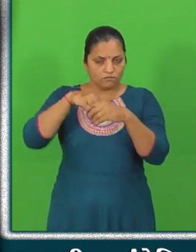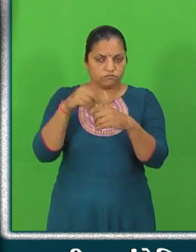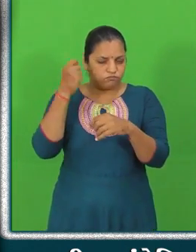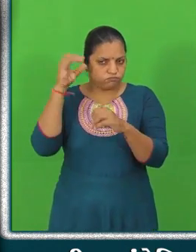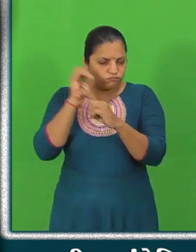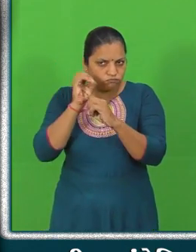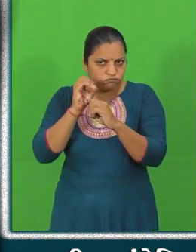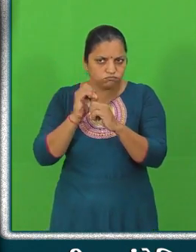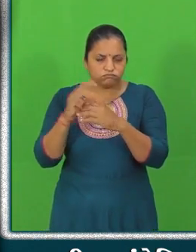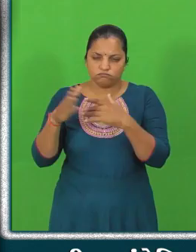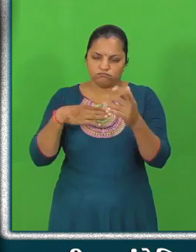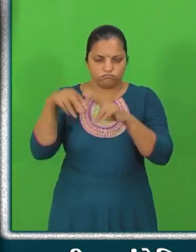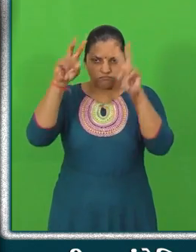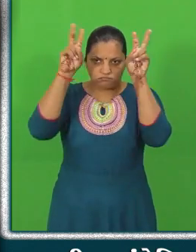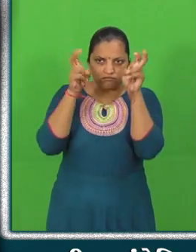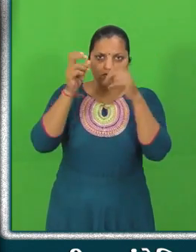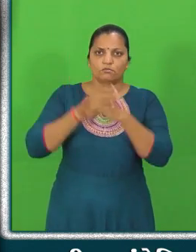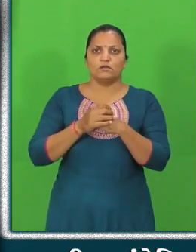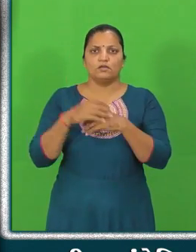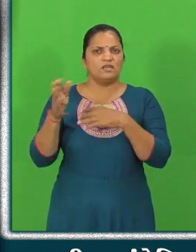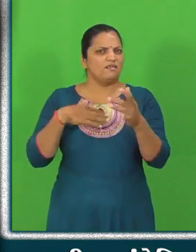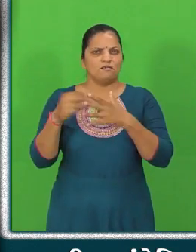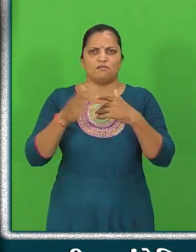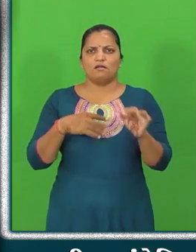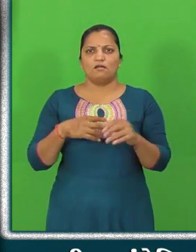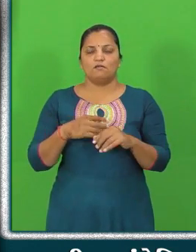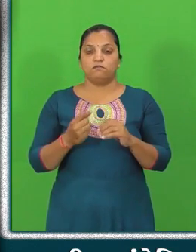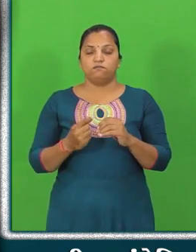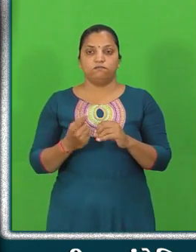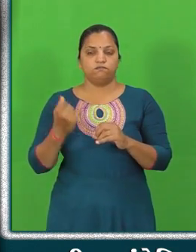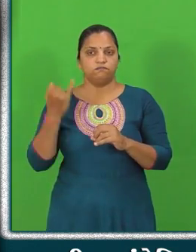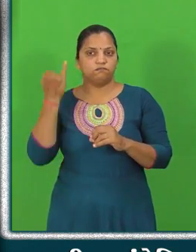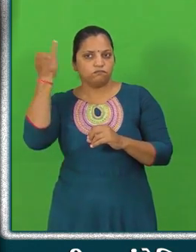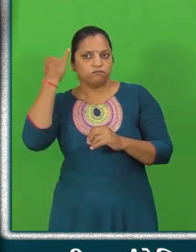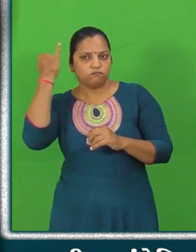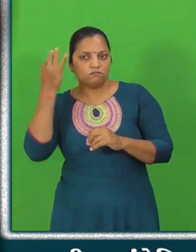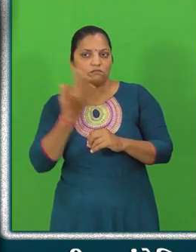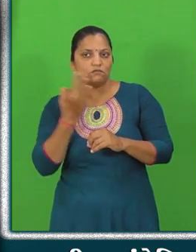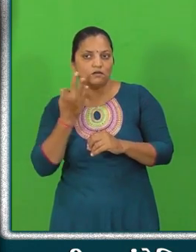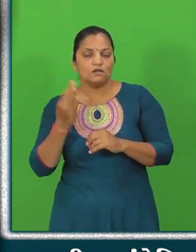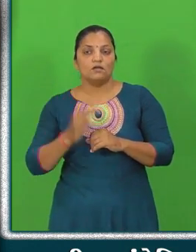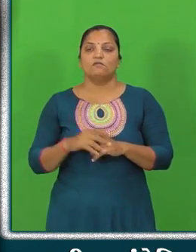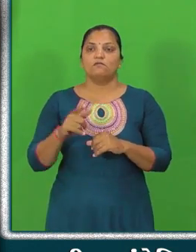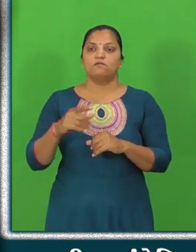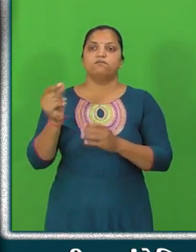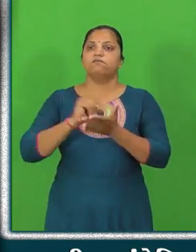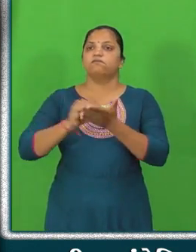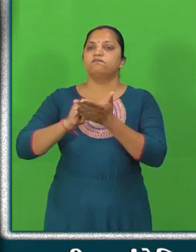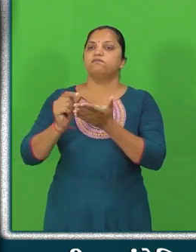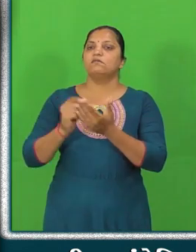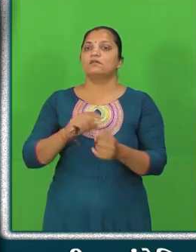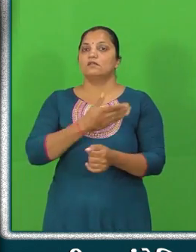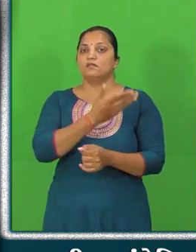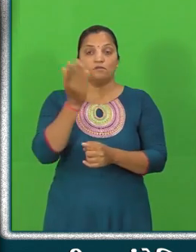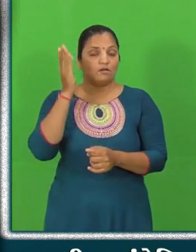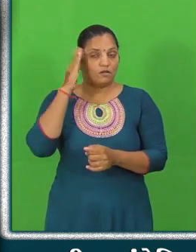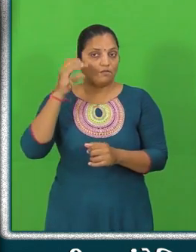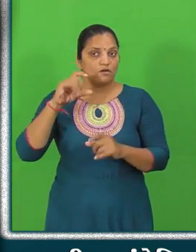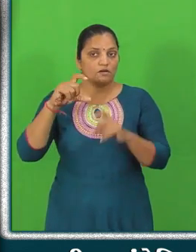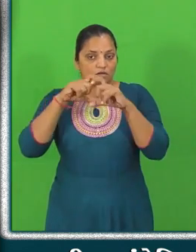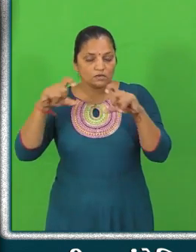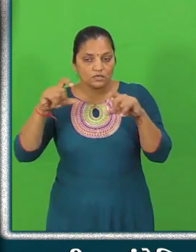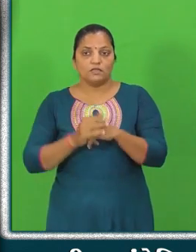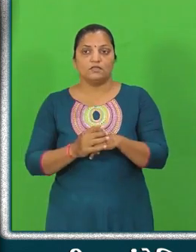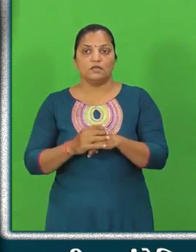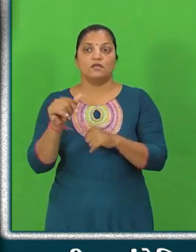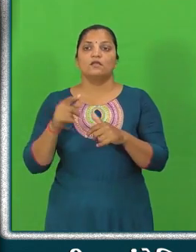સમજ પડી હોય કોઈ સારો મુદ્દો, કોઈ અથવા કોઈ અમારે ઇમ્પ્રુવમેન્ટનો મુદ્દો, એ કમેન્ટમાં તમે લખી શકો, જેથી કરીને અમને પણ ખ્યાલ આવે કે તમે શું